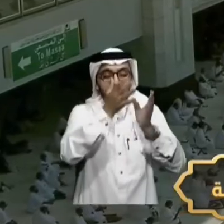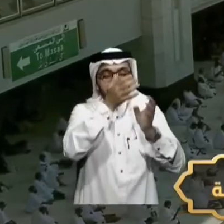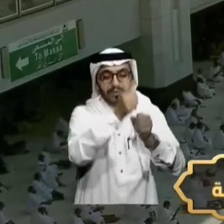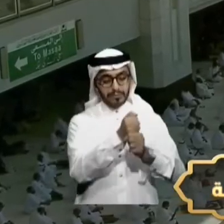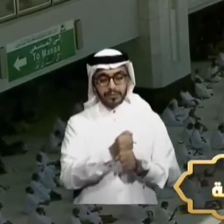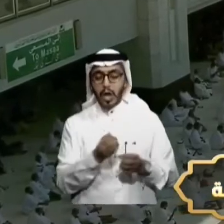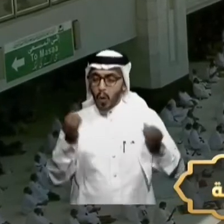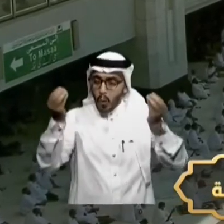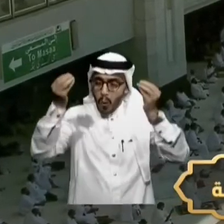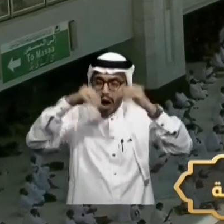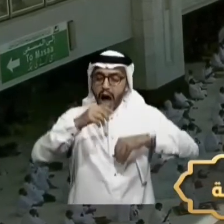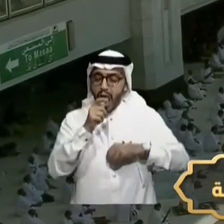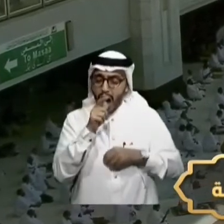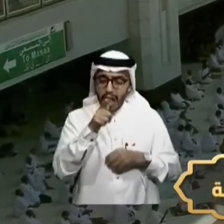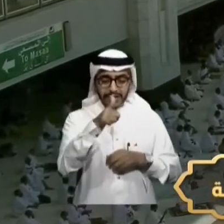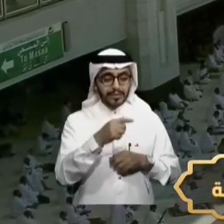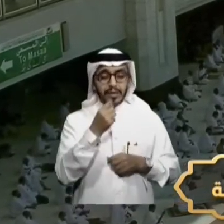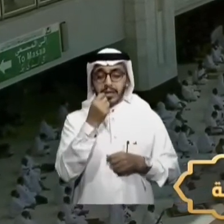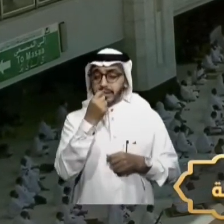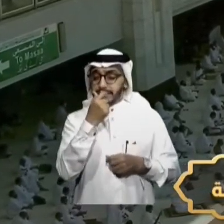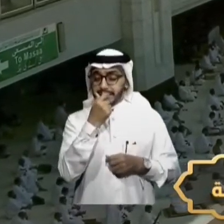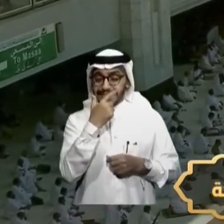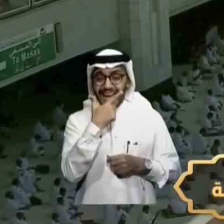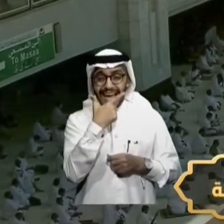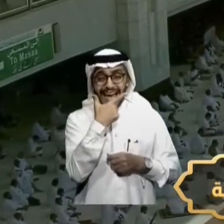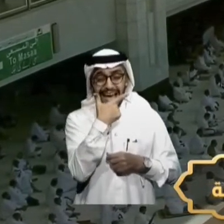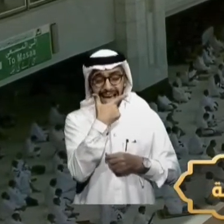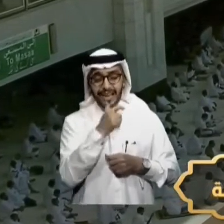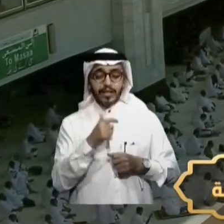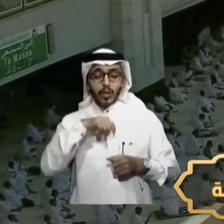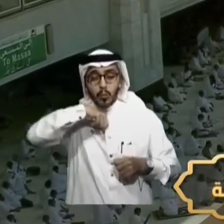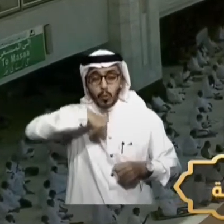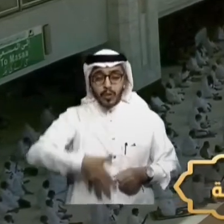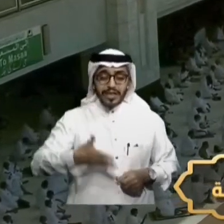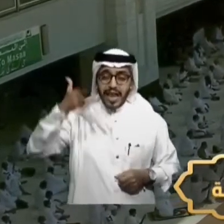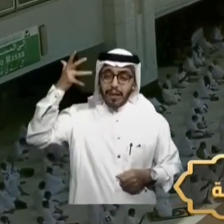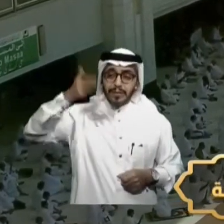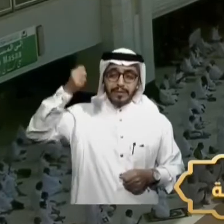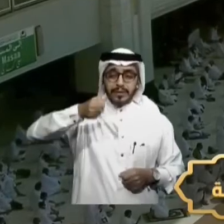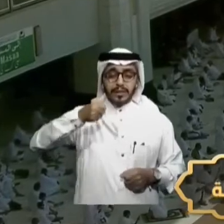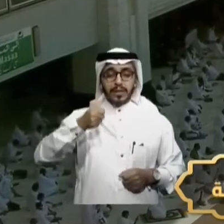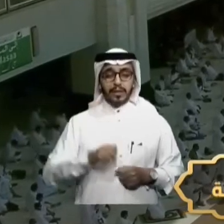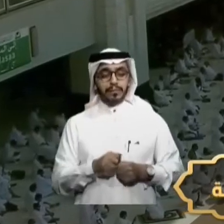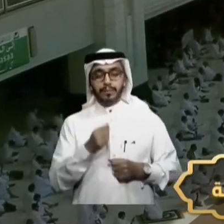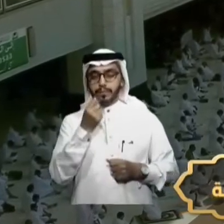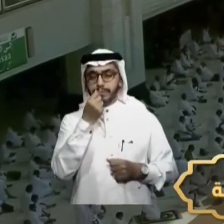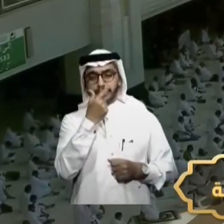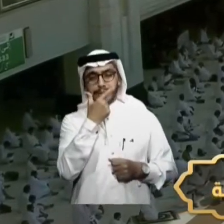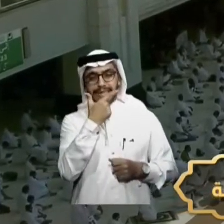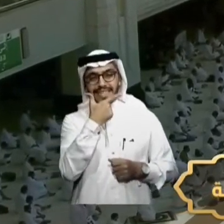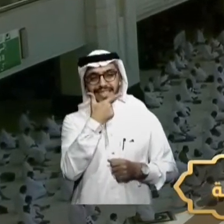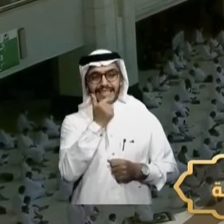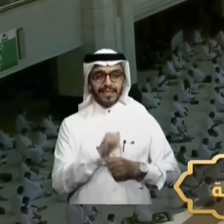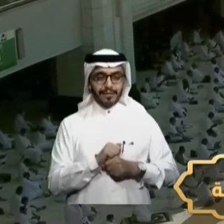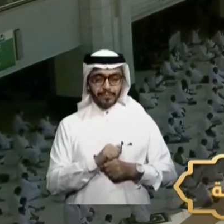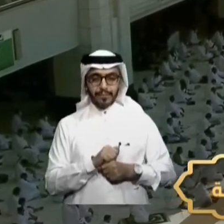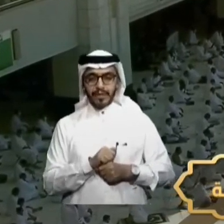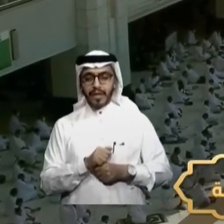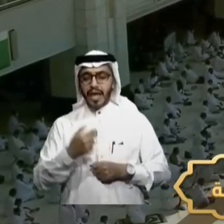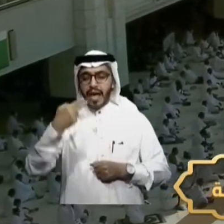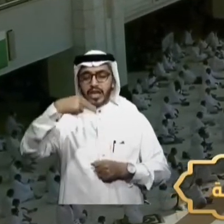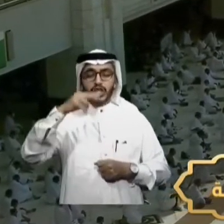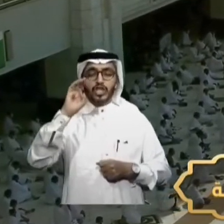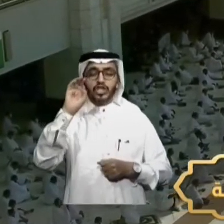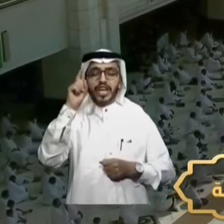وقال أيضاً: ما كان ضحك رسول الله صلى الله عليه وسلم إلا تبسماً. وعن جرير بن